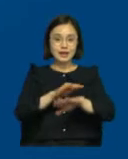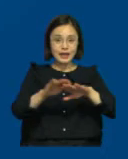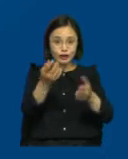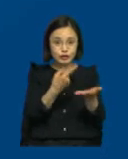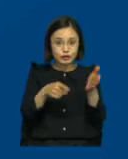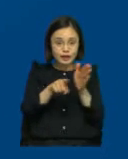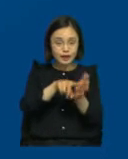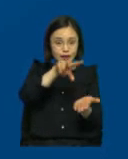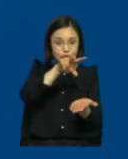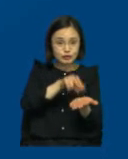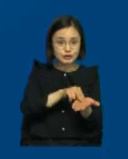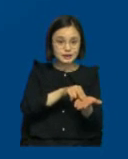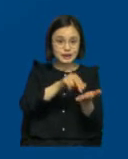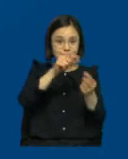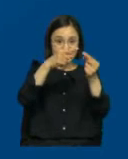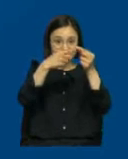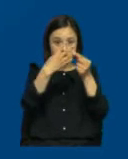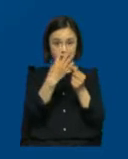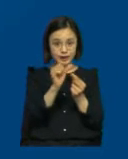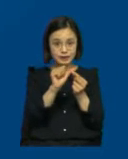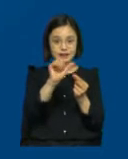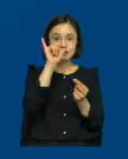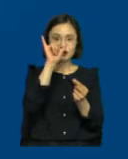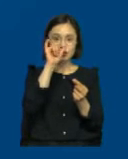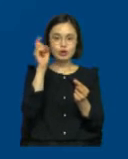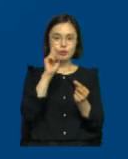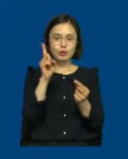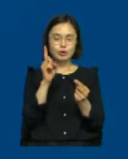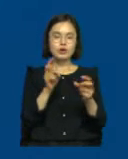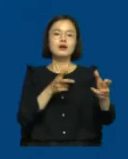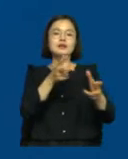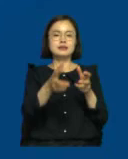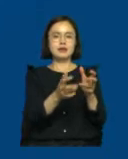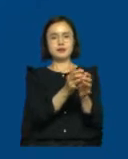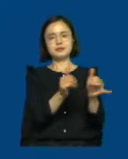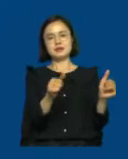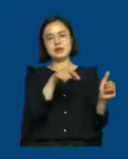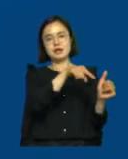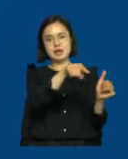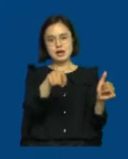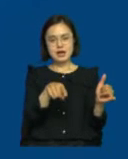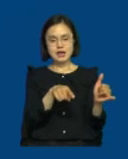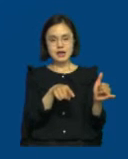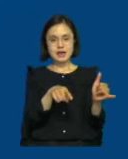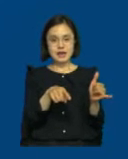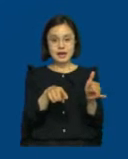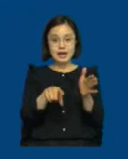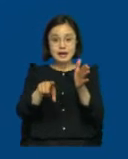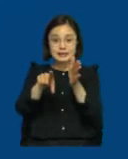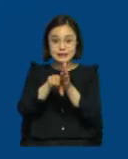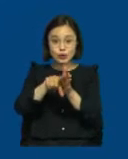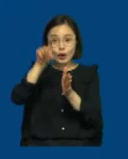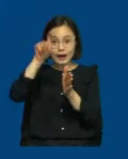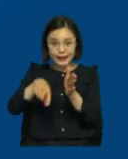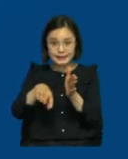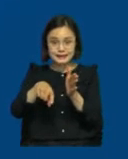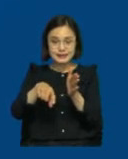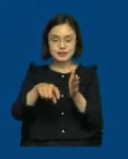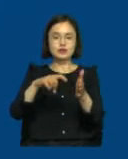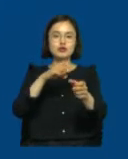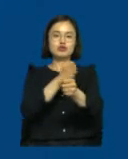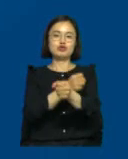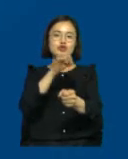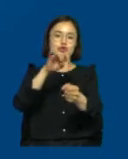100만 자영업자들의 삶의 문제 해결이 입니다 카드 수수료 0% 때 이나 유급 병가 제도 고용한 전망